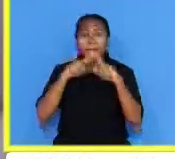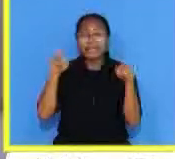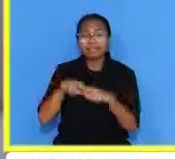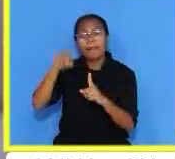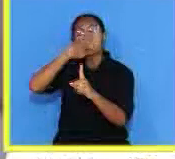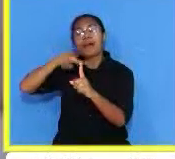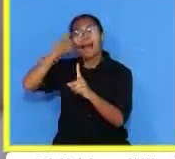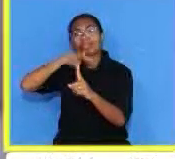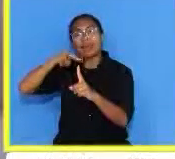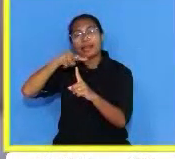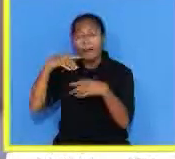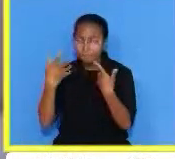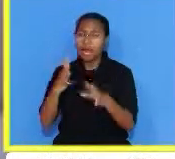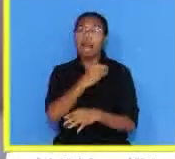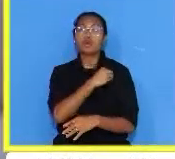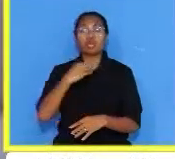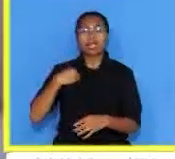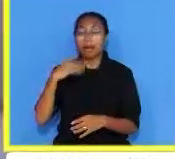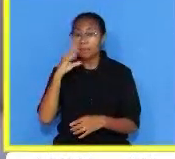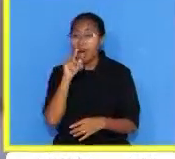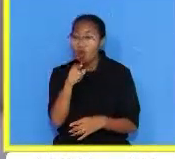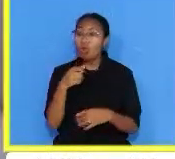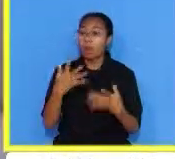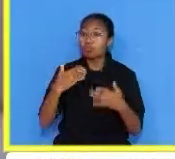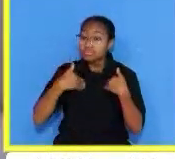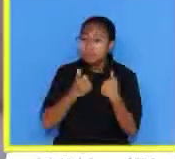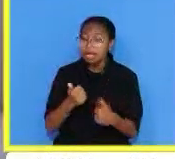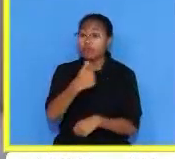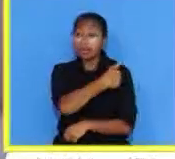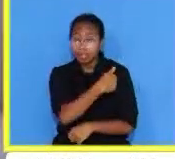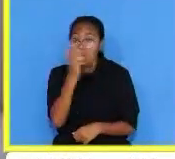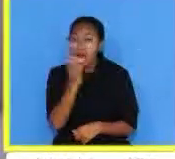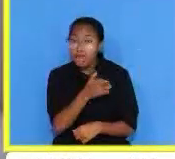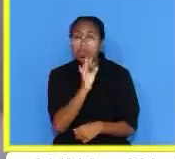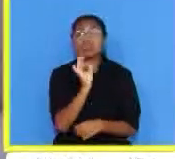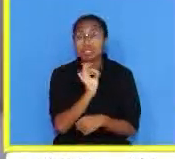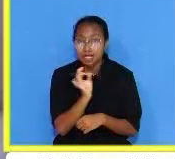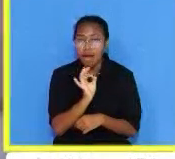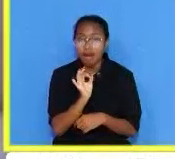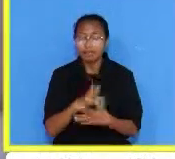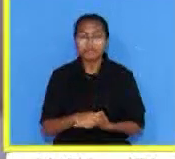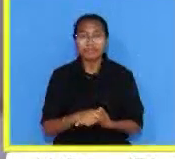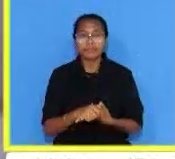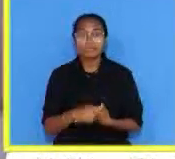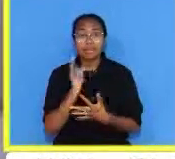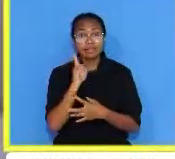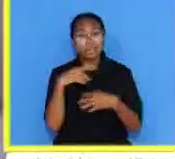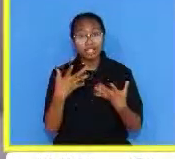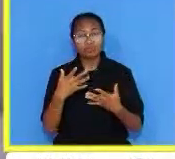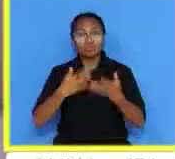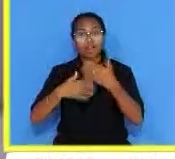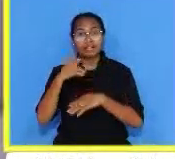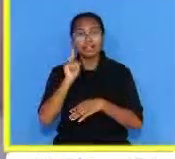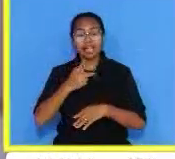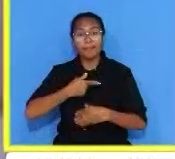screening. Biarlah dokter yang memutuskan apakah kita bisa lanjut untuk divaksinasi atau tidak. Jadi sekali lagi